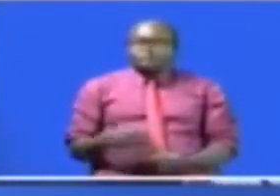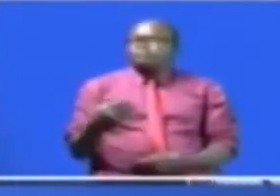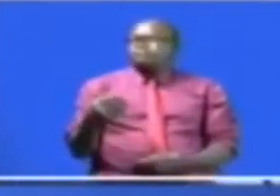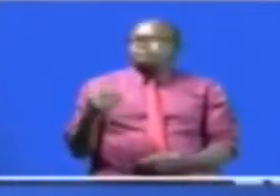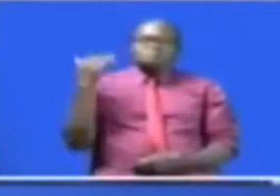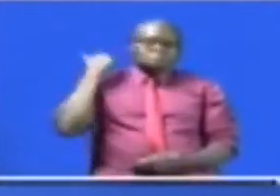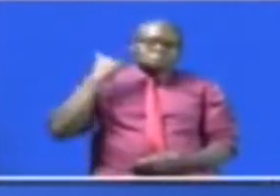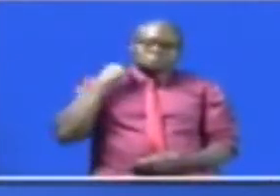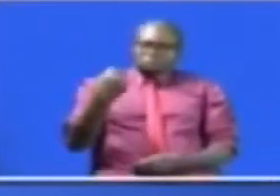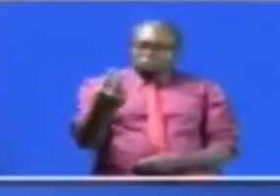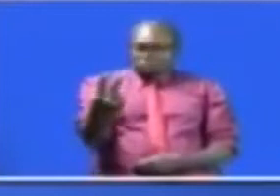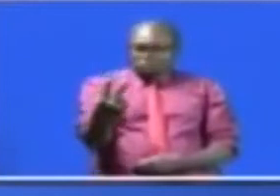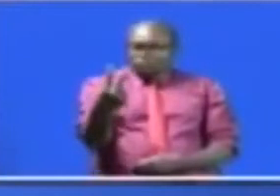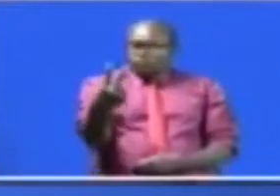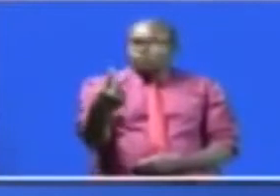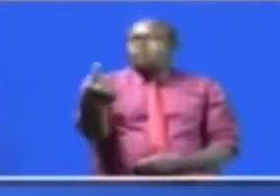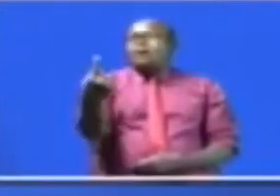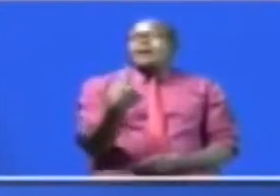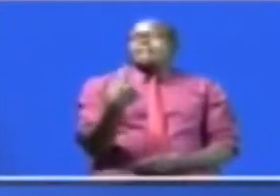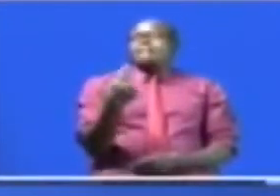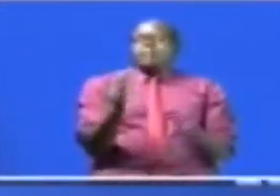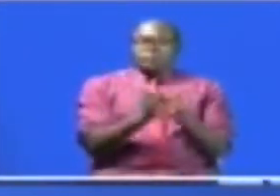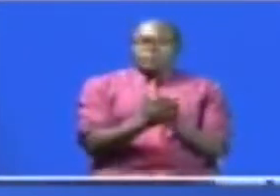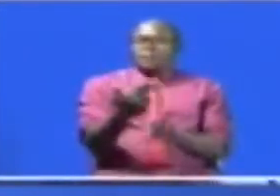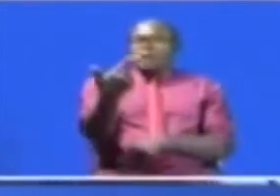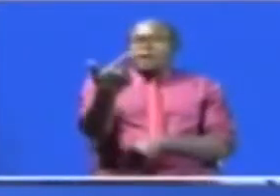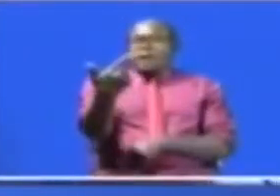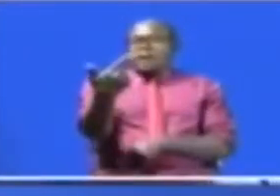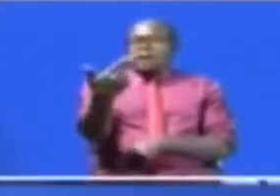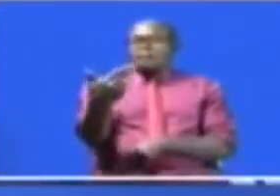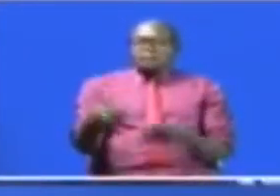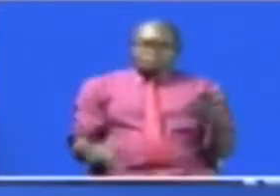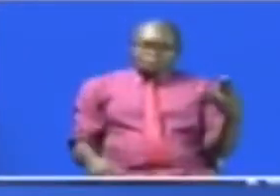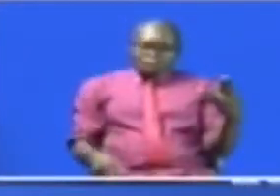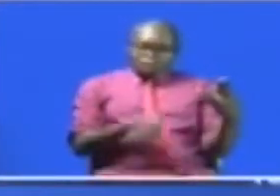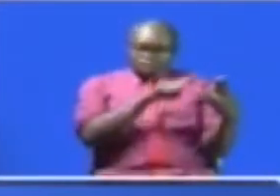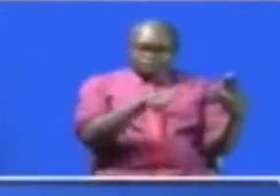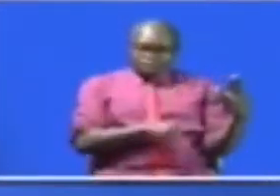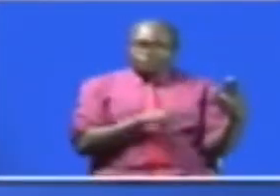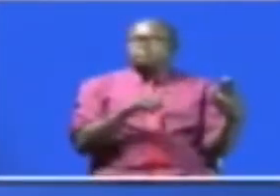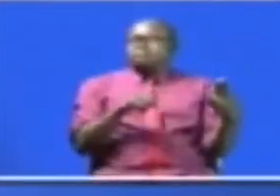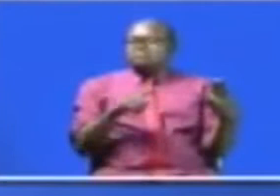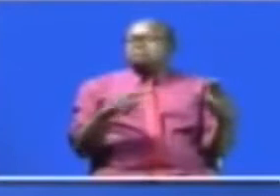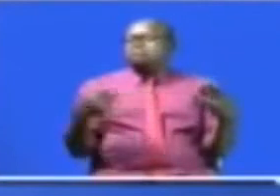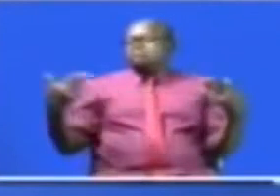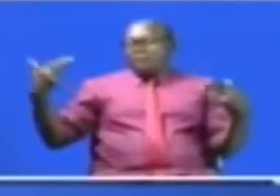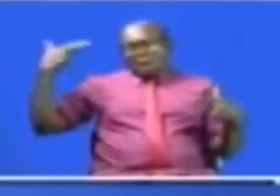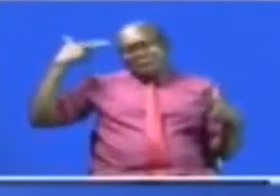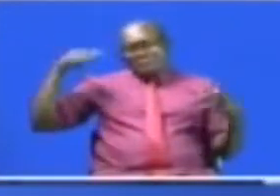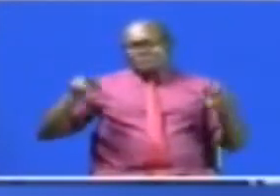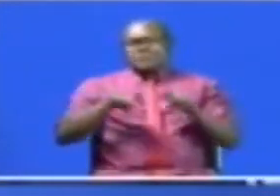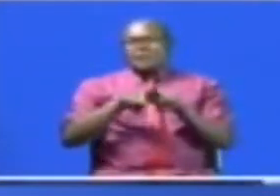Wakakuja wawili wamesimama mbele wamenipoint na punduki ili tufuatane. Waine wako kwa mlango yangu kama wamenipoint na